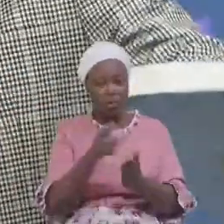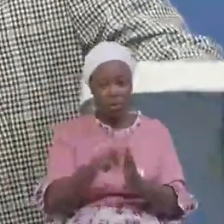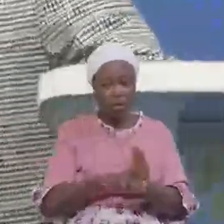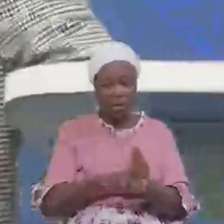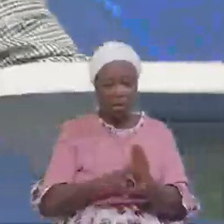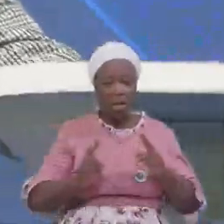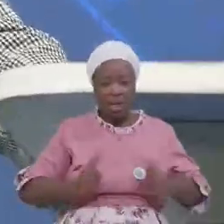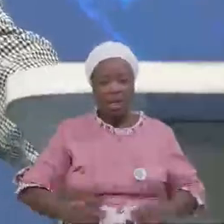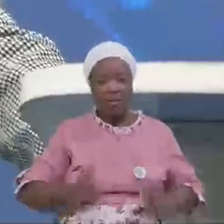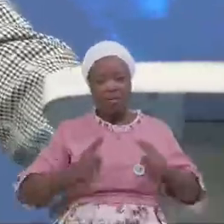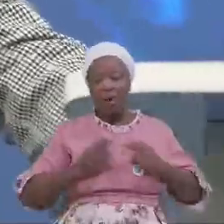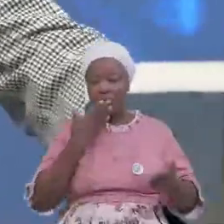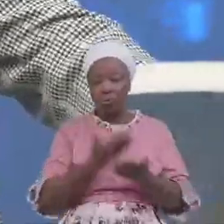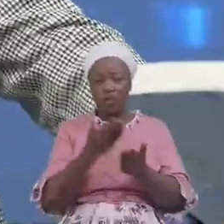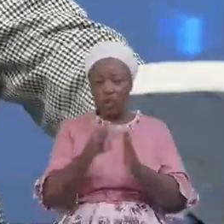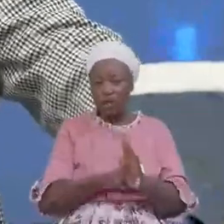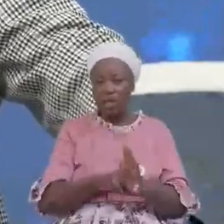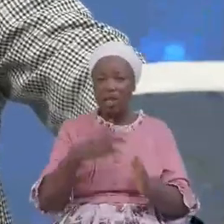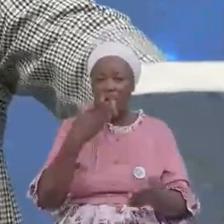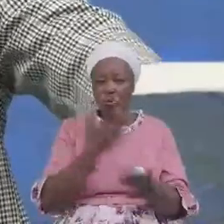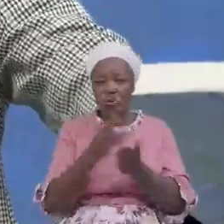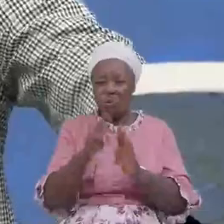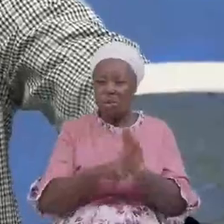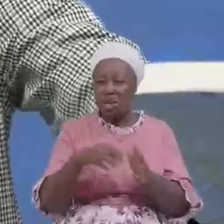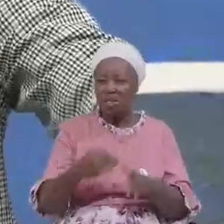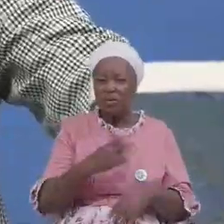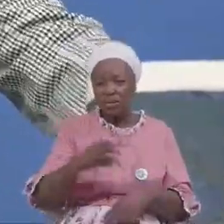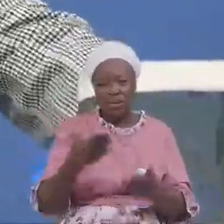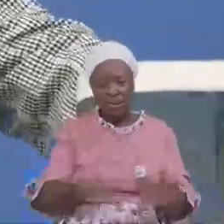bonté humaine, la bonté d'un mort.